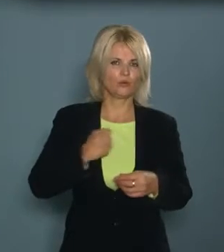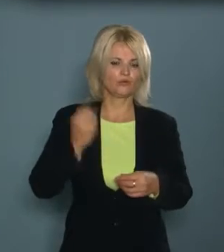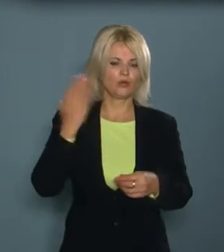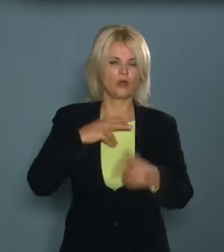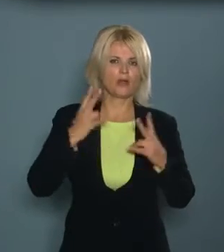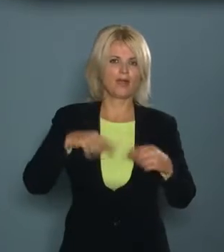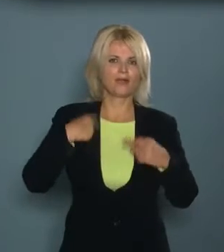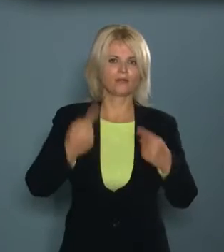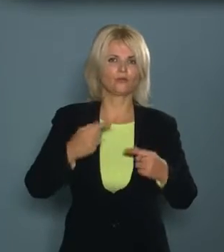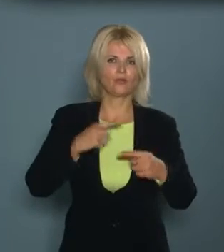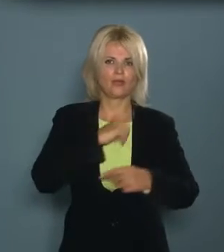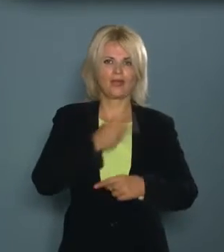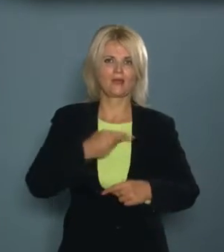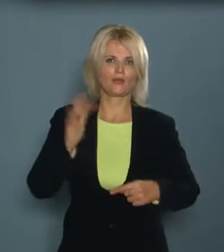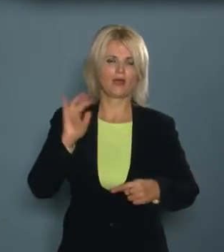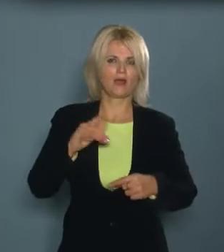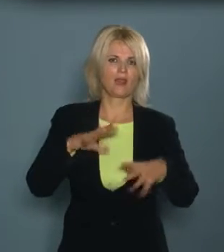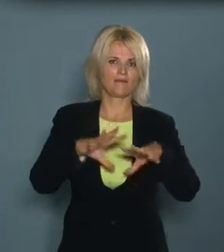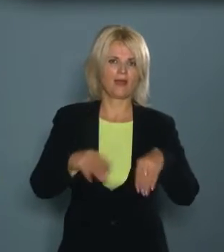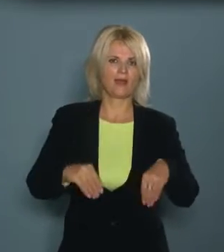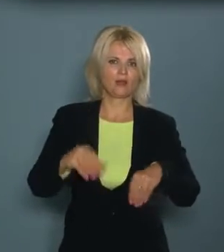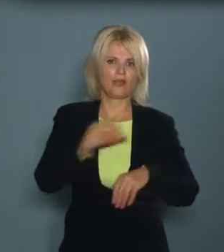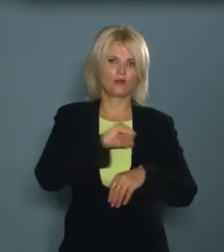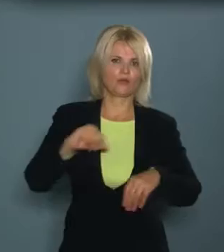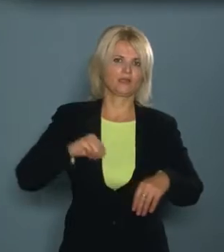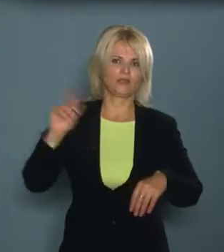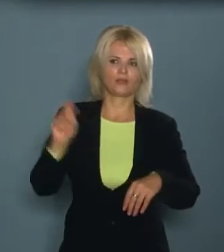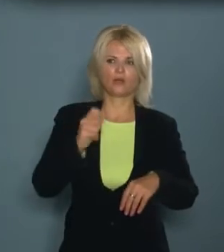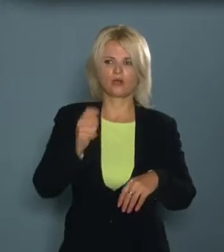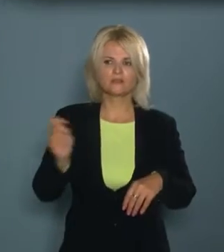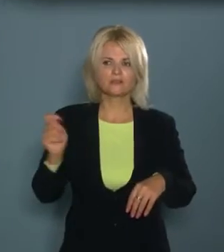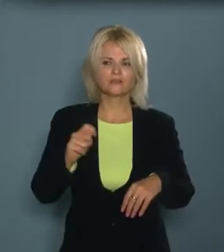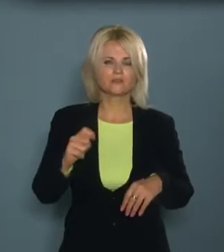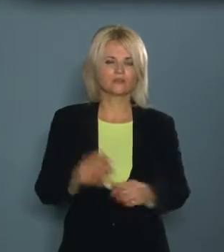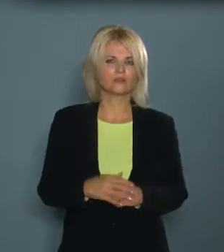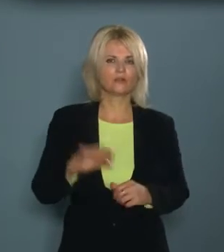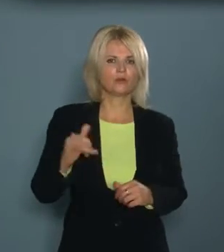túlerő ellen is vállalják az önkéntes harcot. Ők